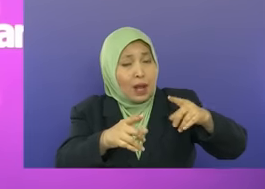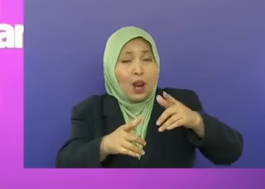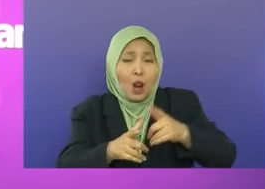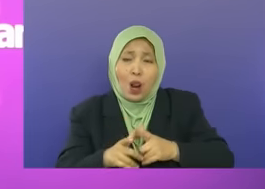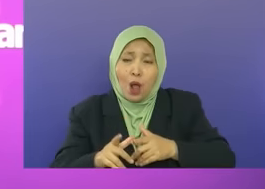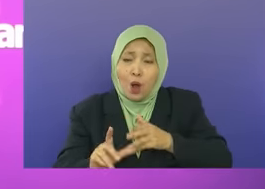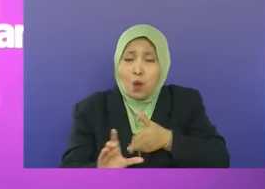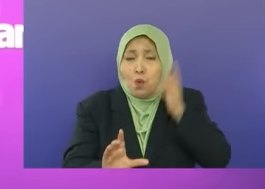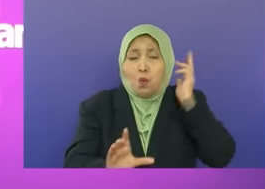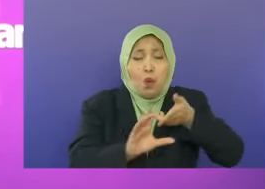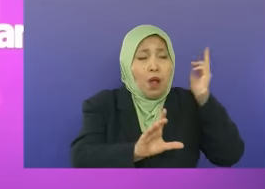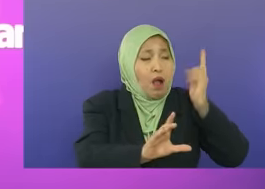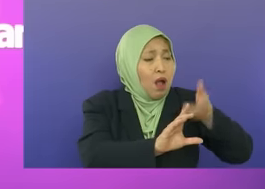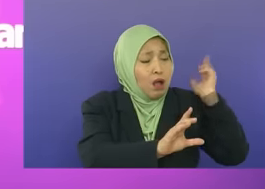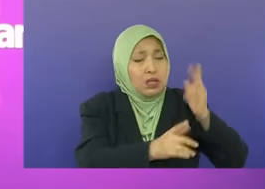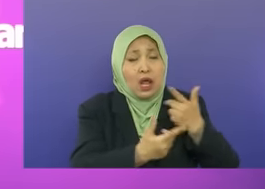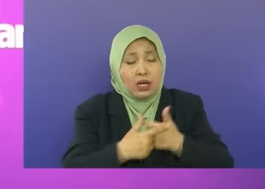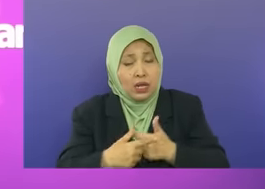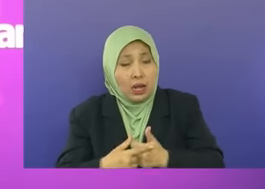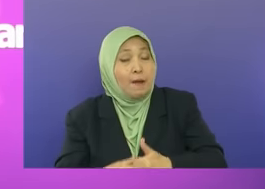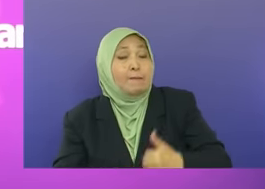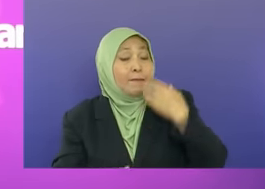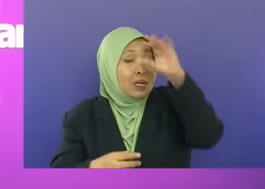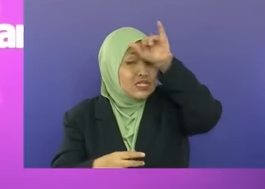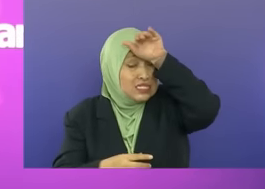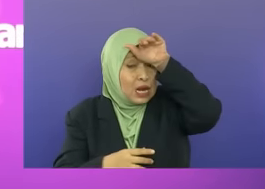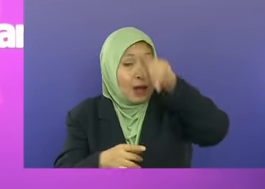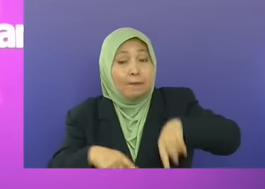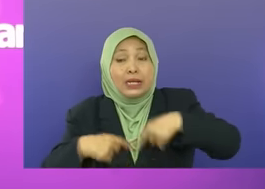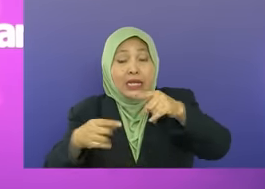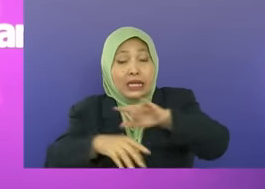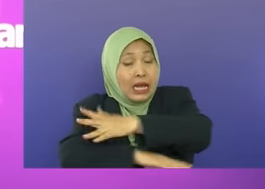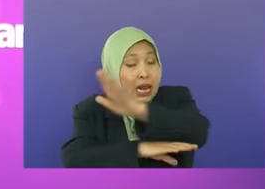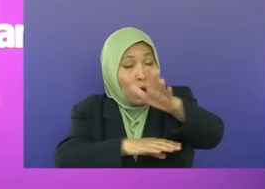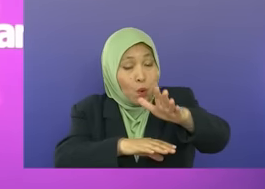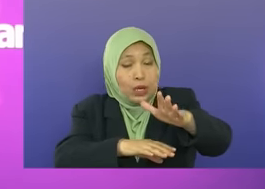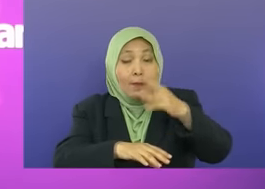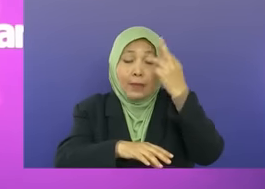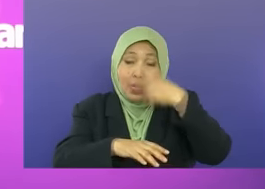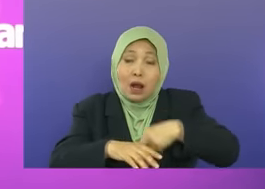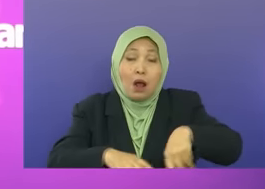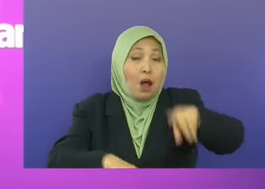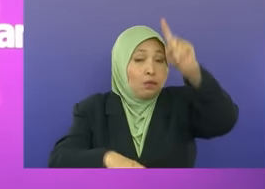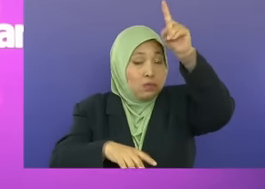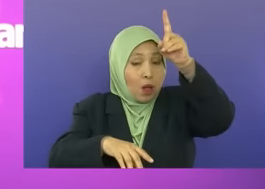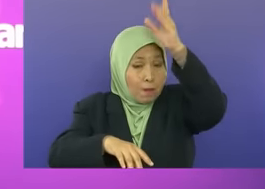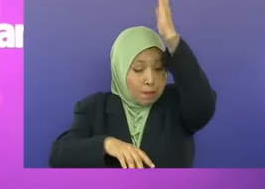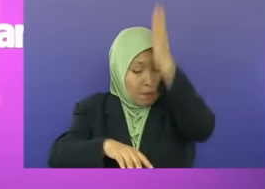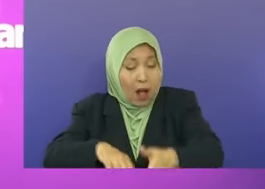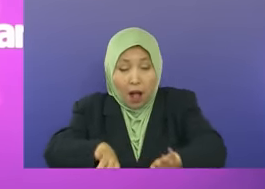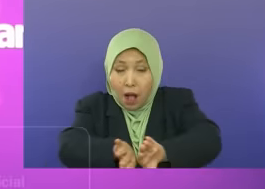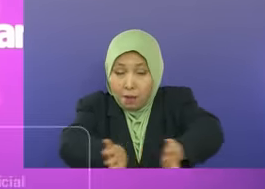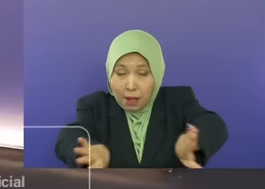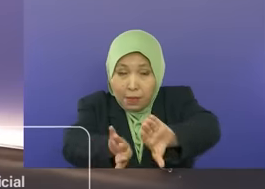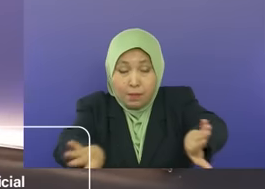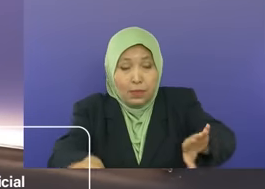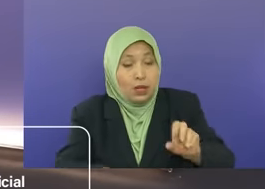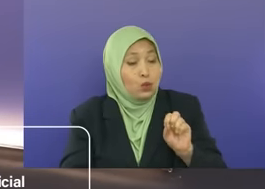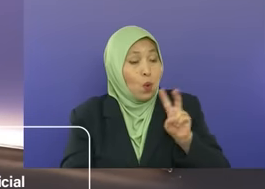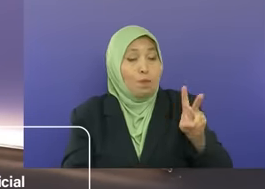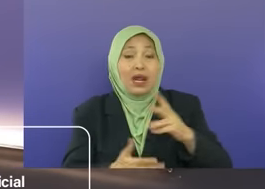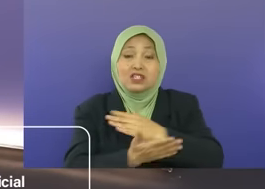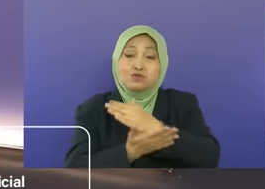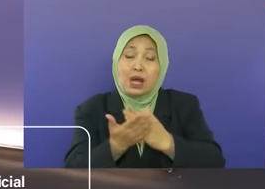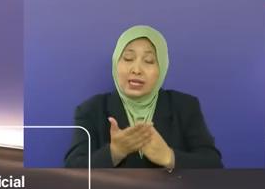Mesir dan mereka pergi ke laut merah dan pada isuknya dibukakan Allah belahkan kepada 12 bagian saja